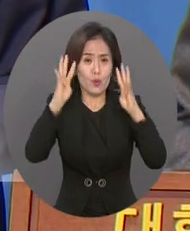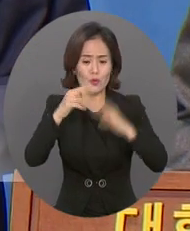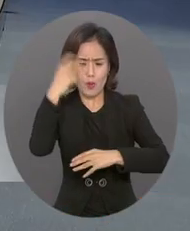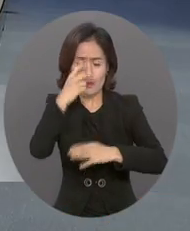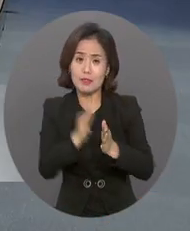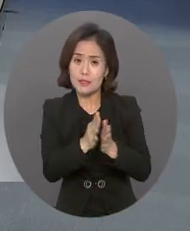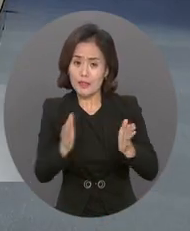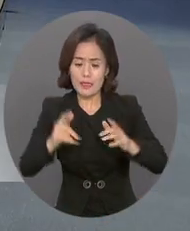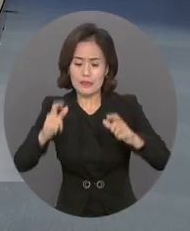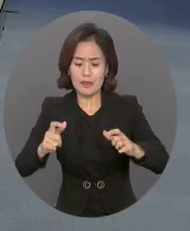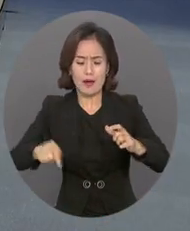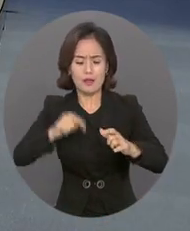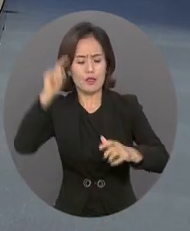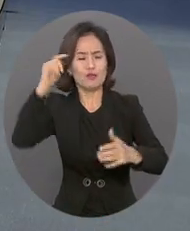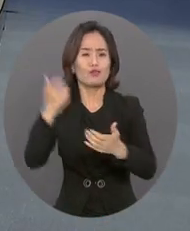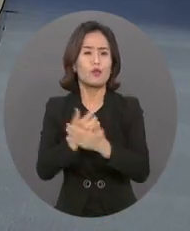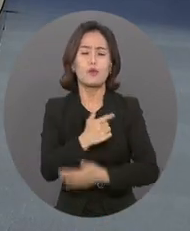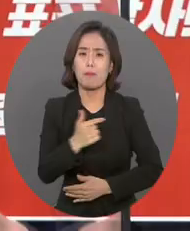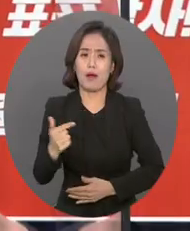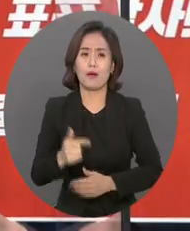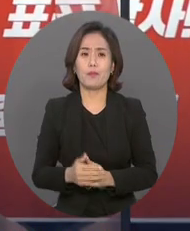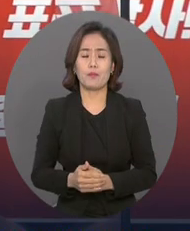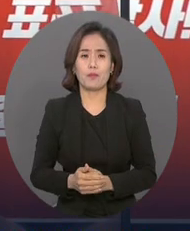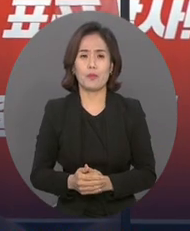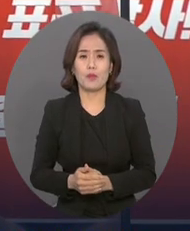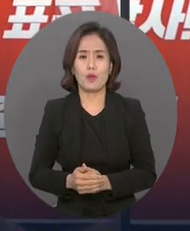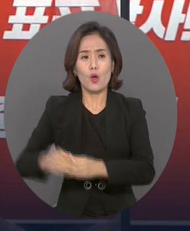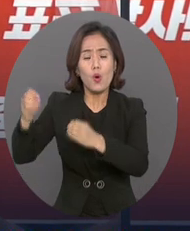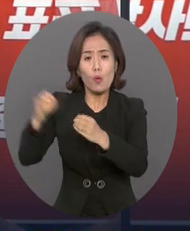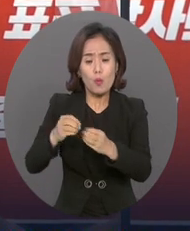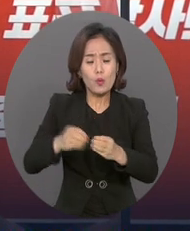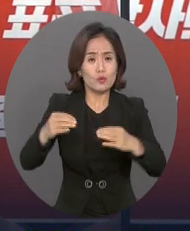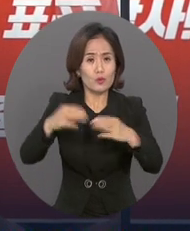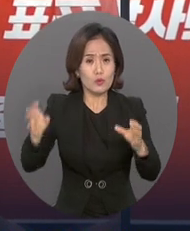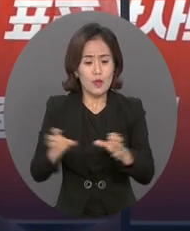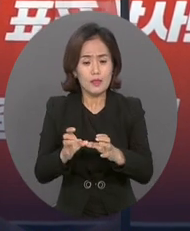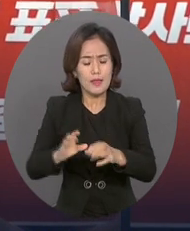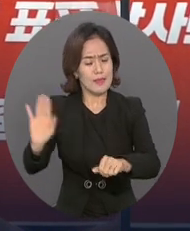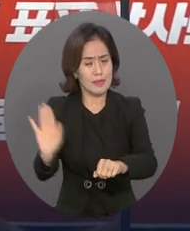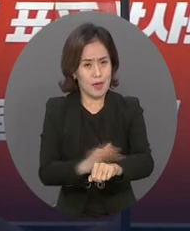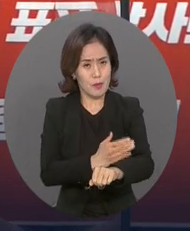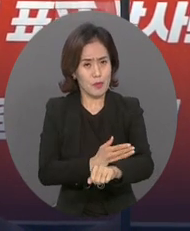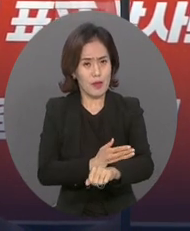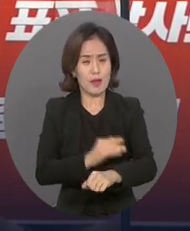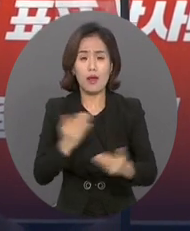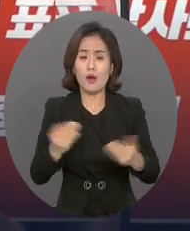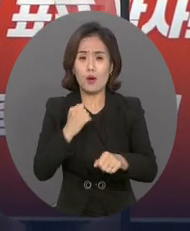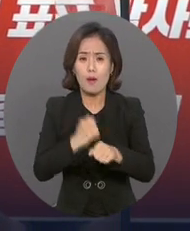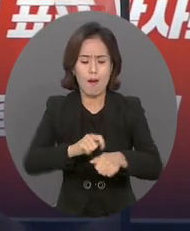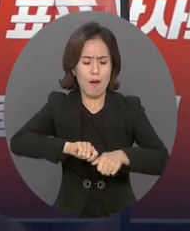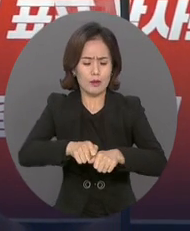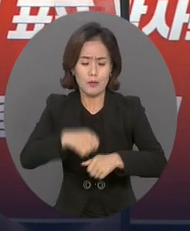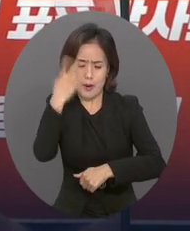착수는 지역민들에게 충격적인 소식이었습니다. 보수단체의 허술한 청구 취지만을 근거로 무리한